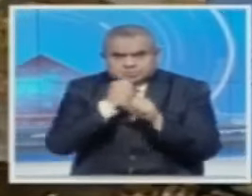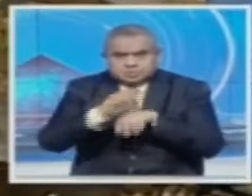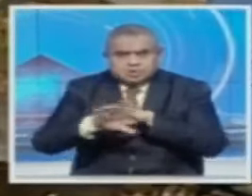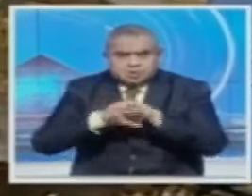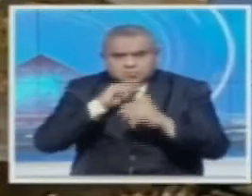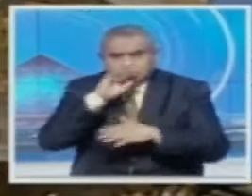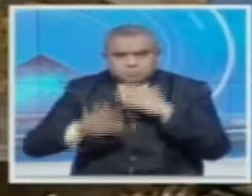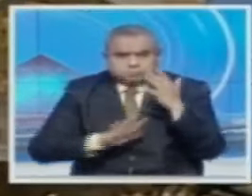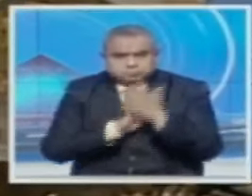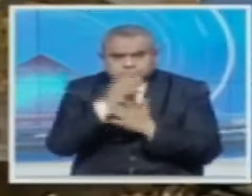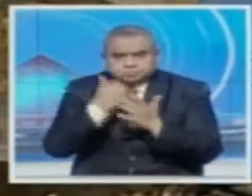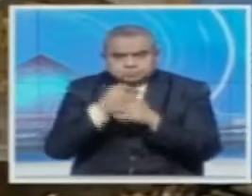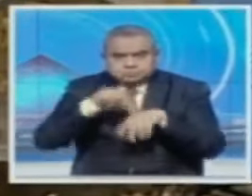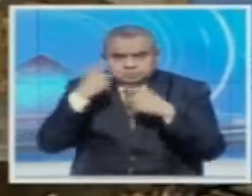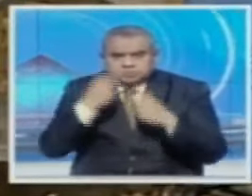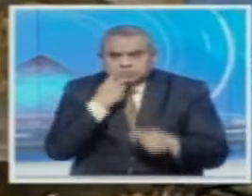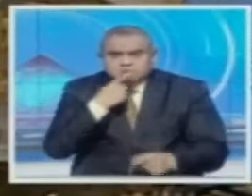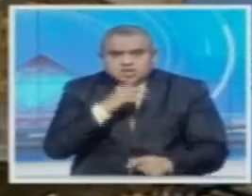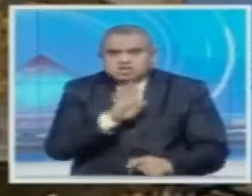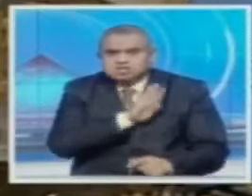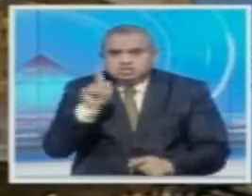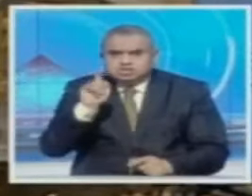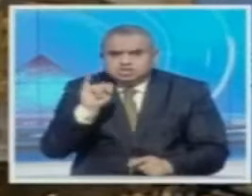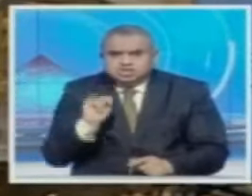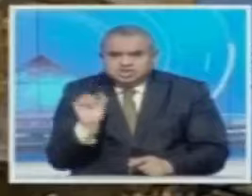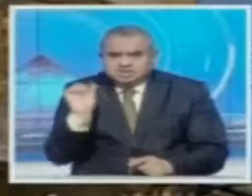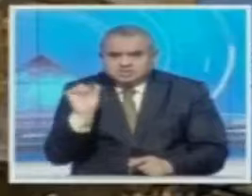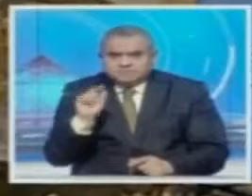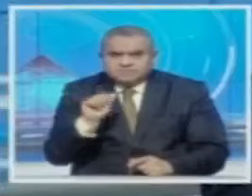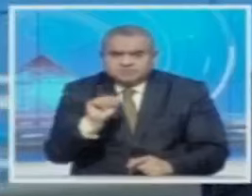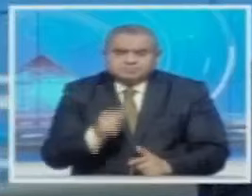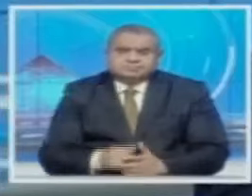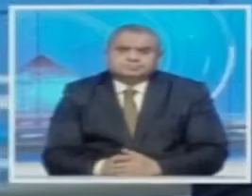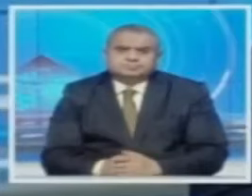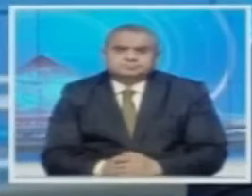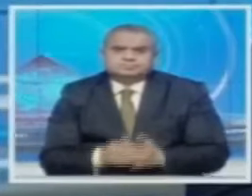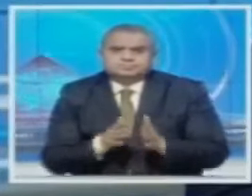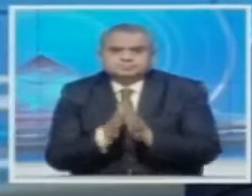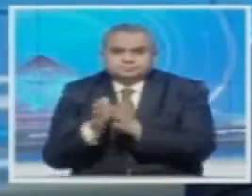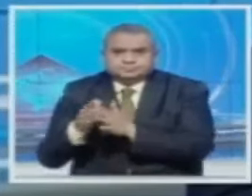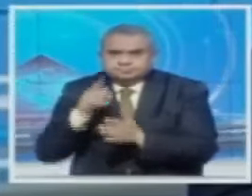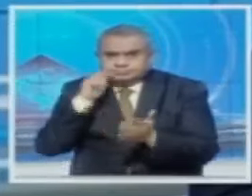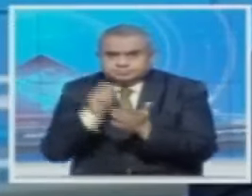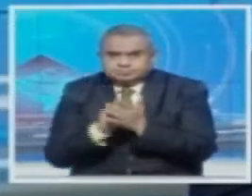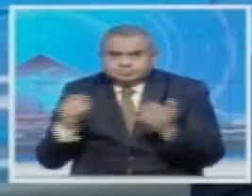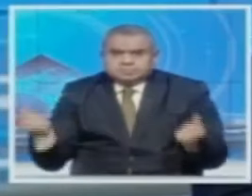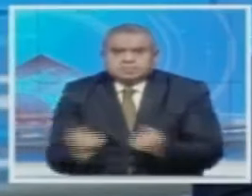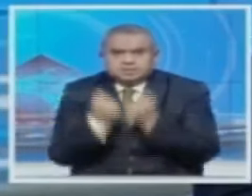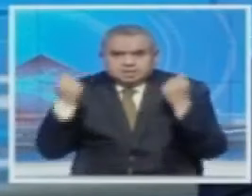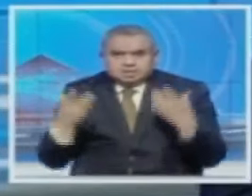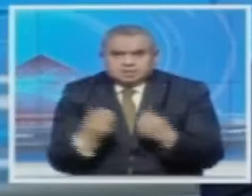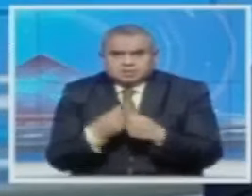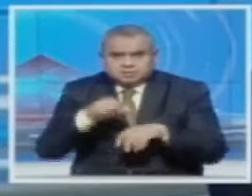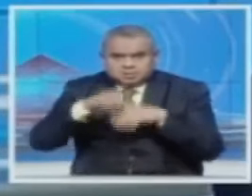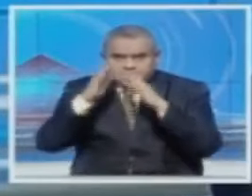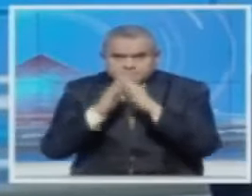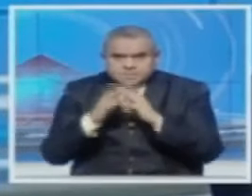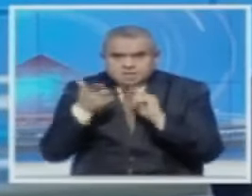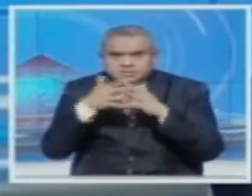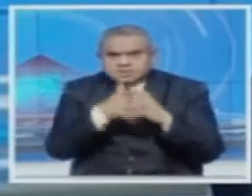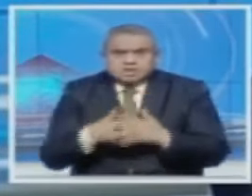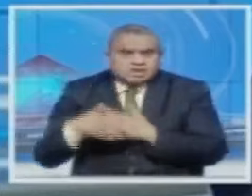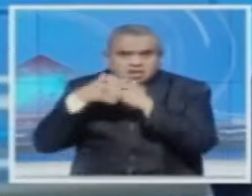الأزمات سمتها الرئيسة. شريف رضوان للتلفزيون المصري. نفذت القوات المشاركة بتدريب المصري الأمريكي